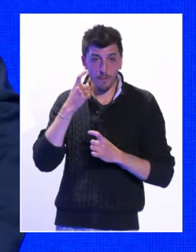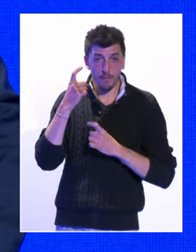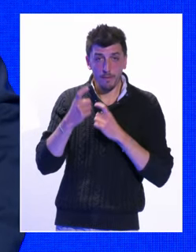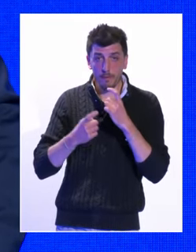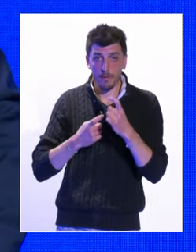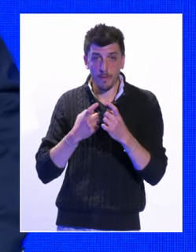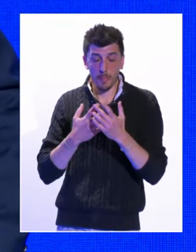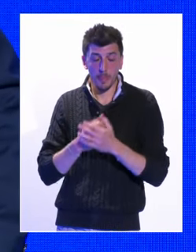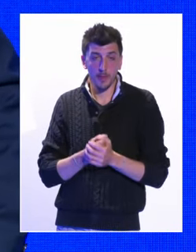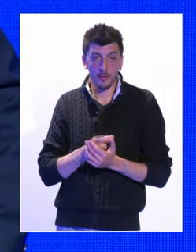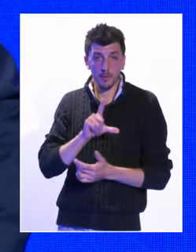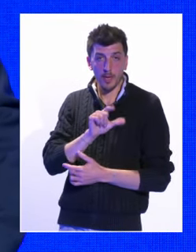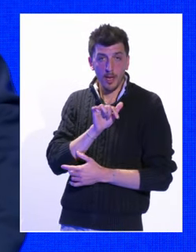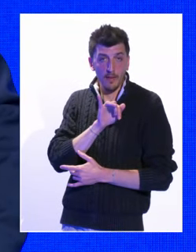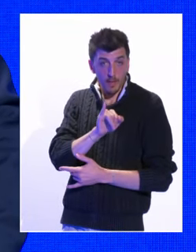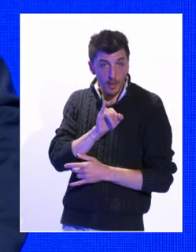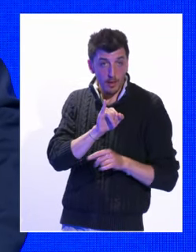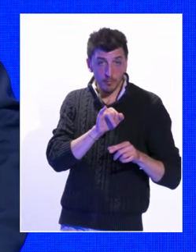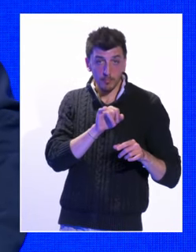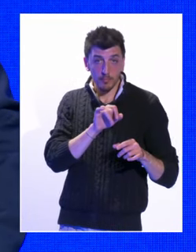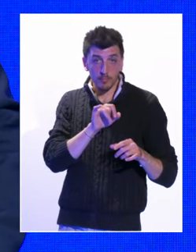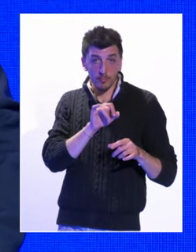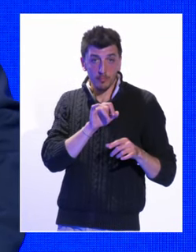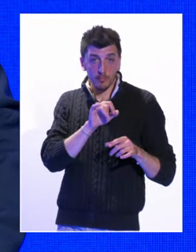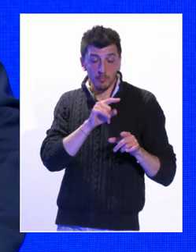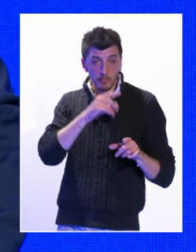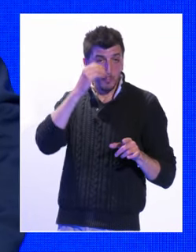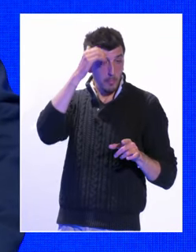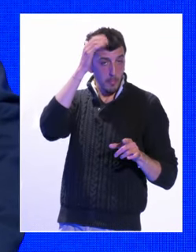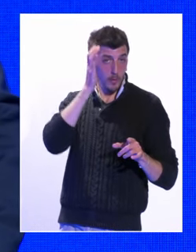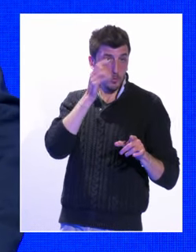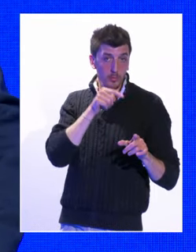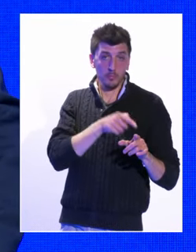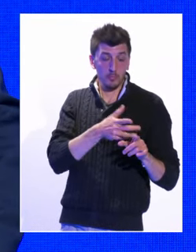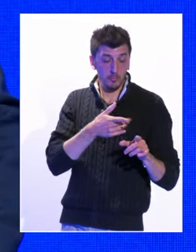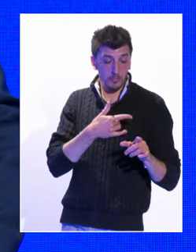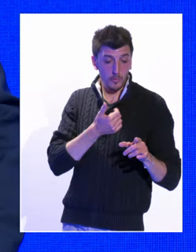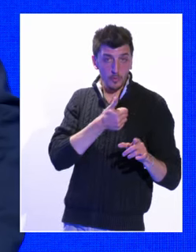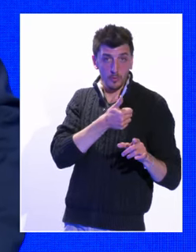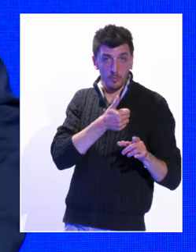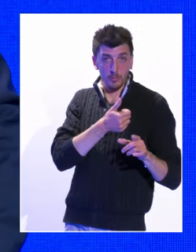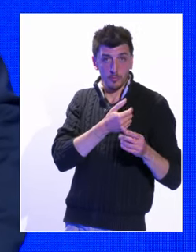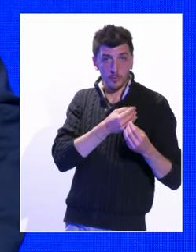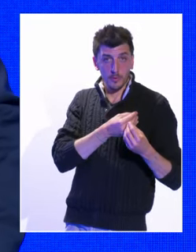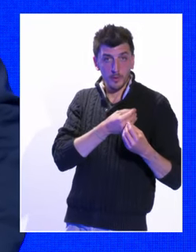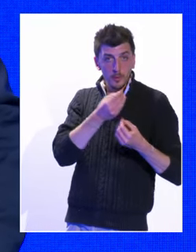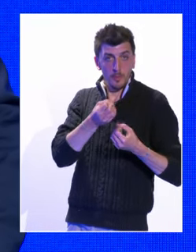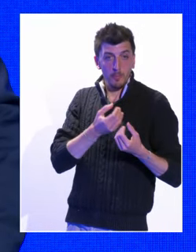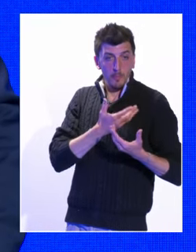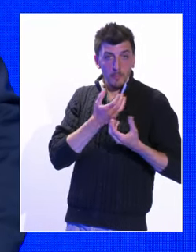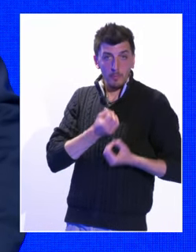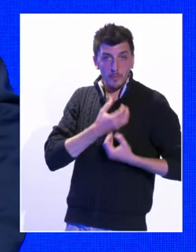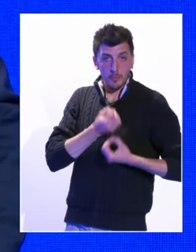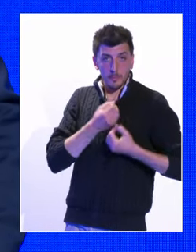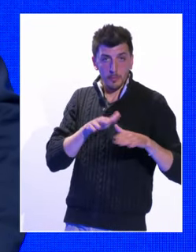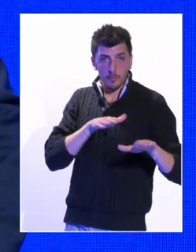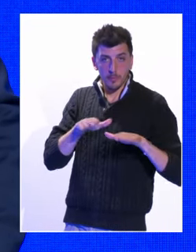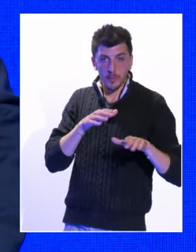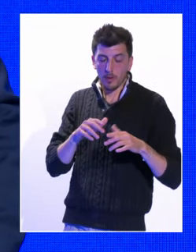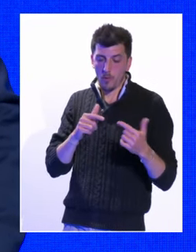LFI, Mélenchon lui-même, a défini sa méthode, c'est le